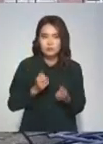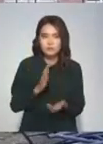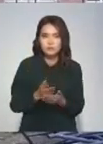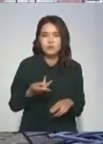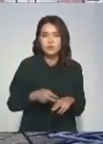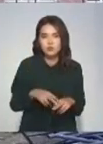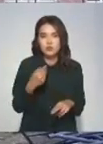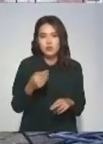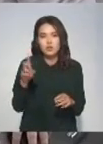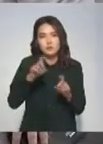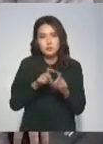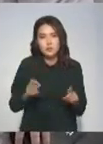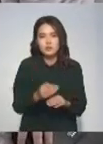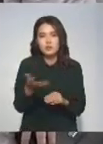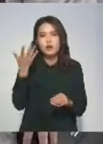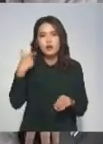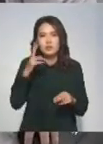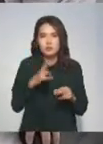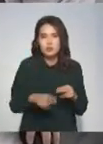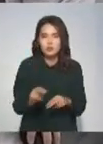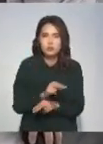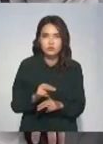құрылыс жұмыстарының да қашан аяқталары